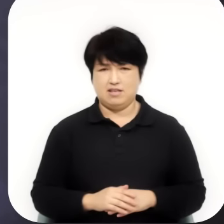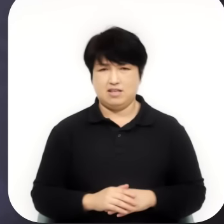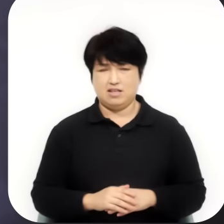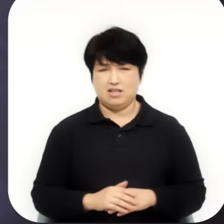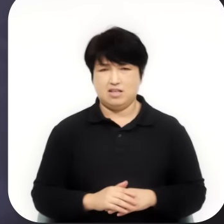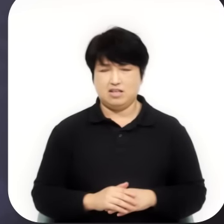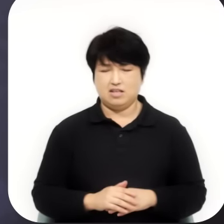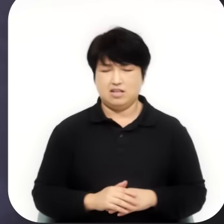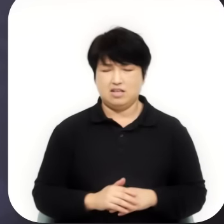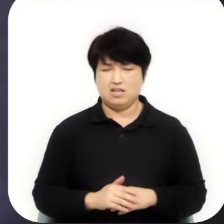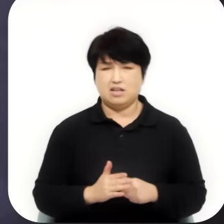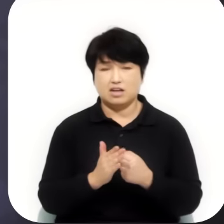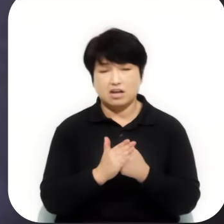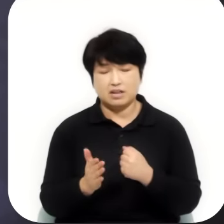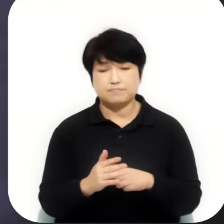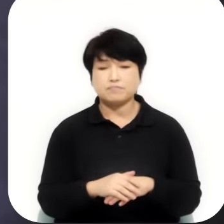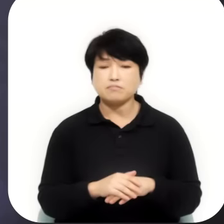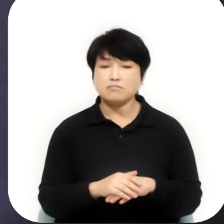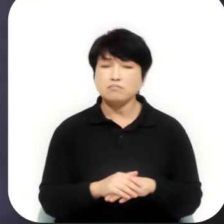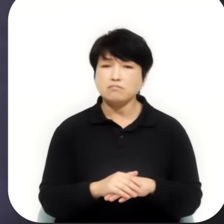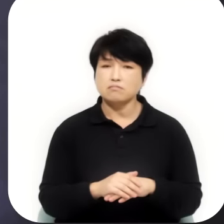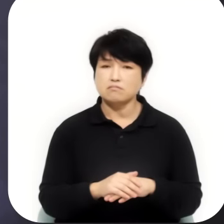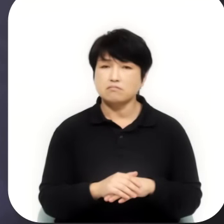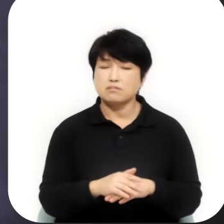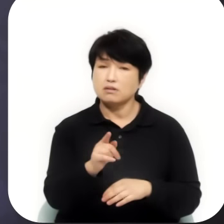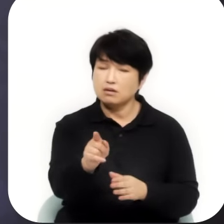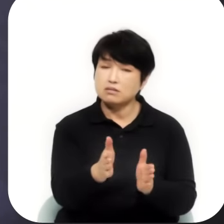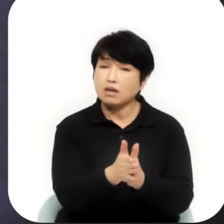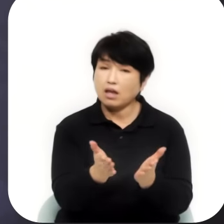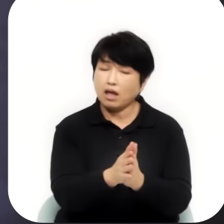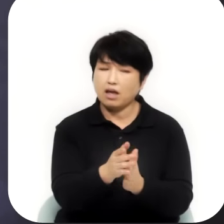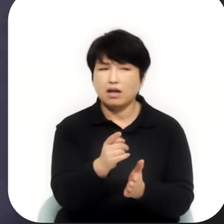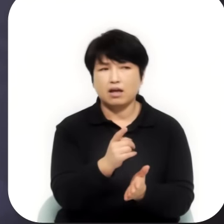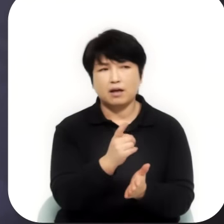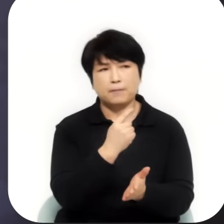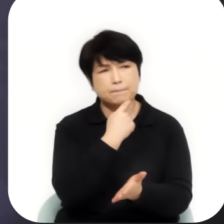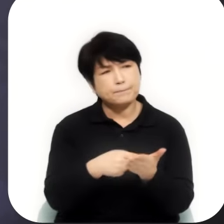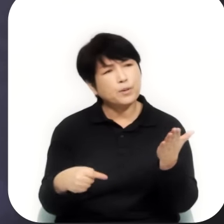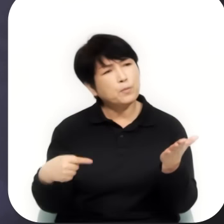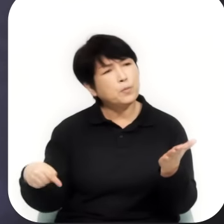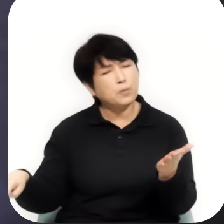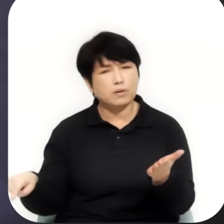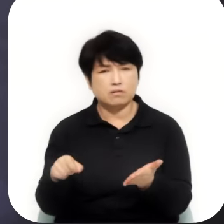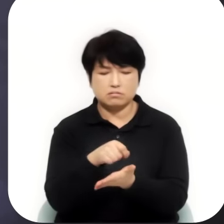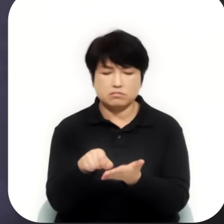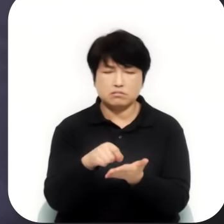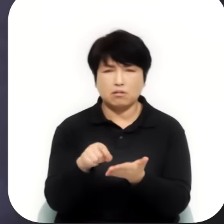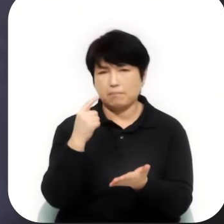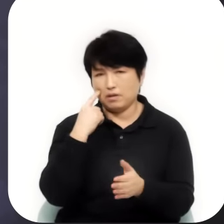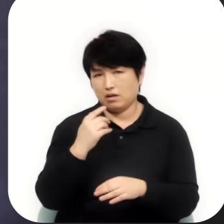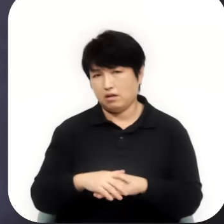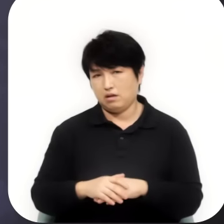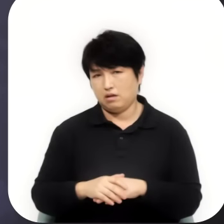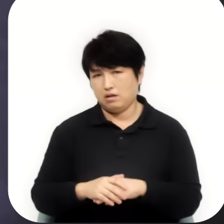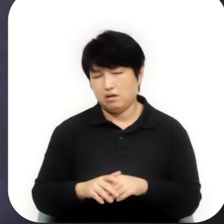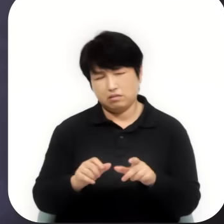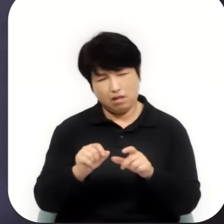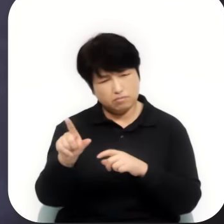벌어지거든요. 그러니까 직접 자기가 피해 입은 것 하면 노트에 적어봐요. 별로 없을 거예요. 대부분 아마